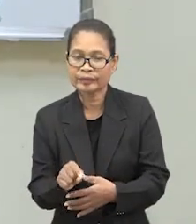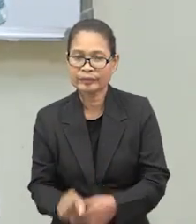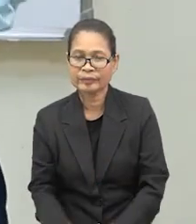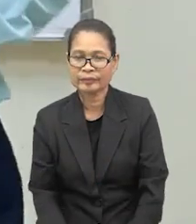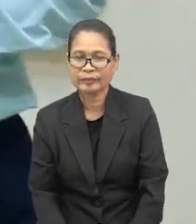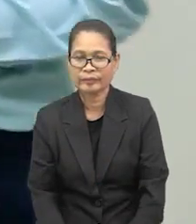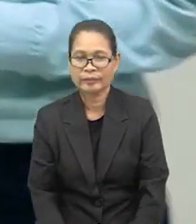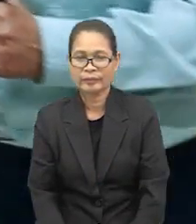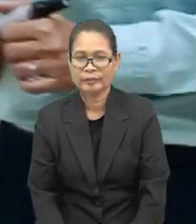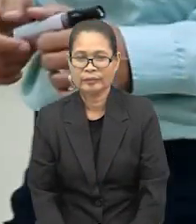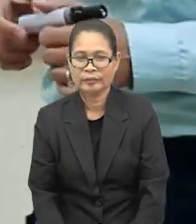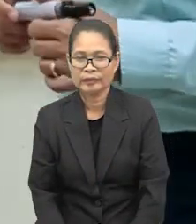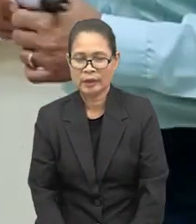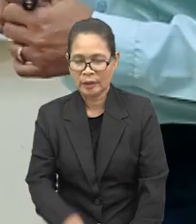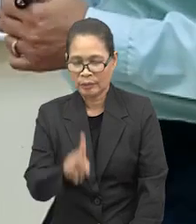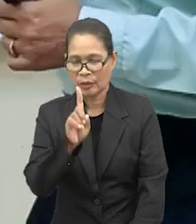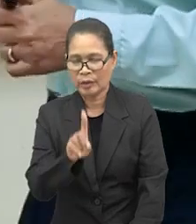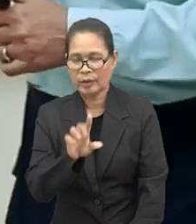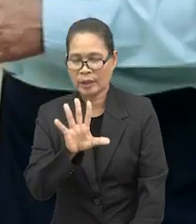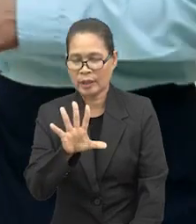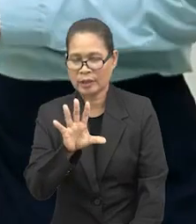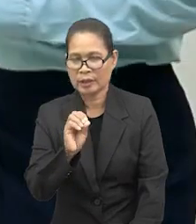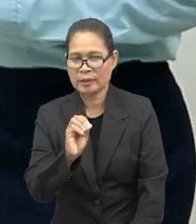chọc ra ấy